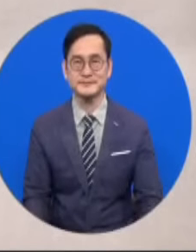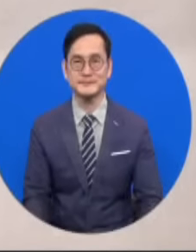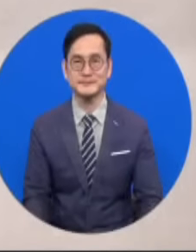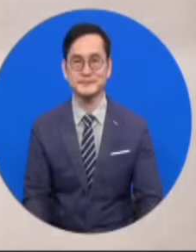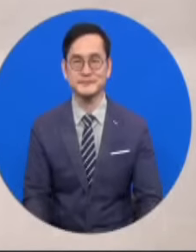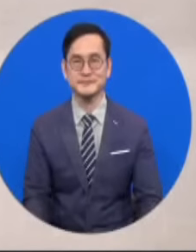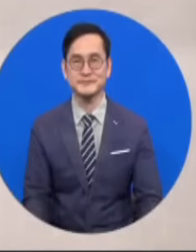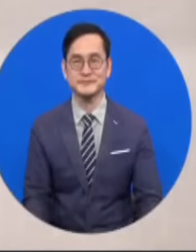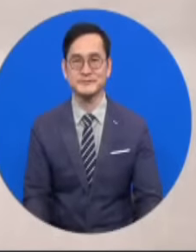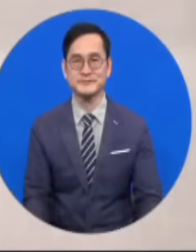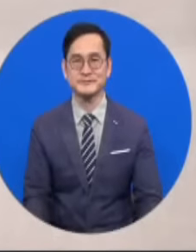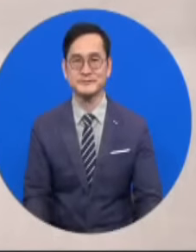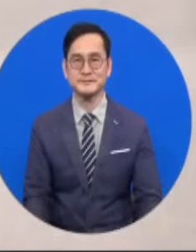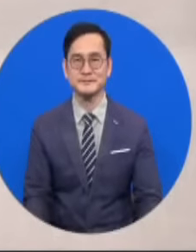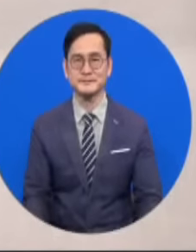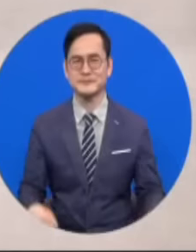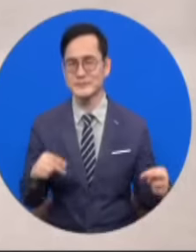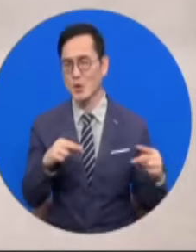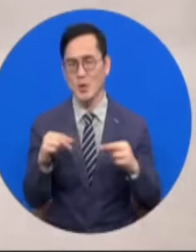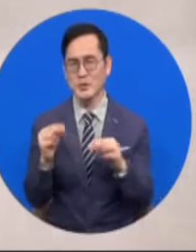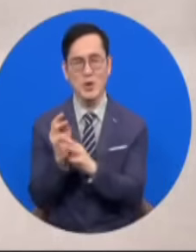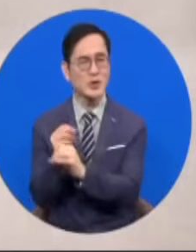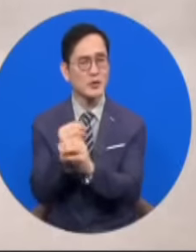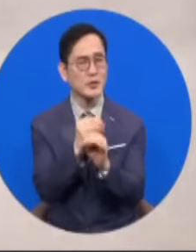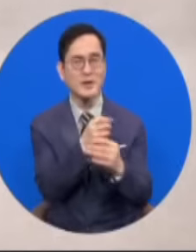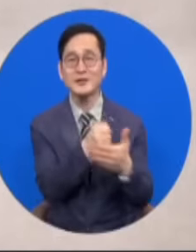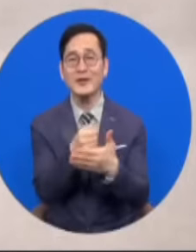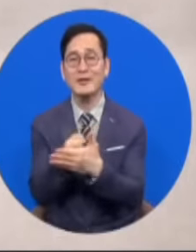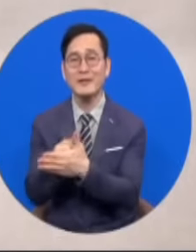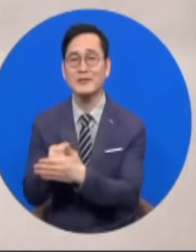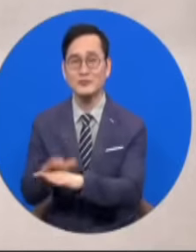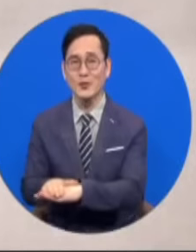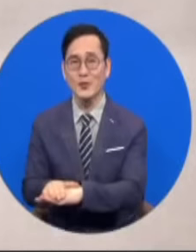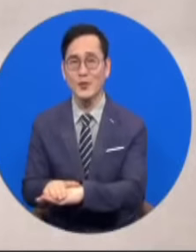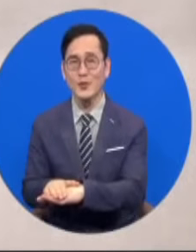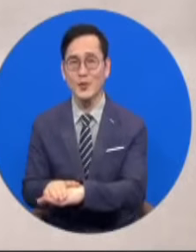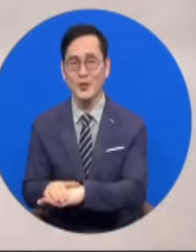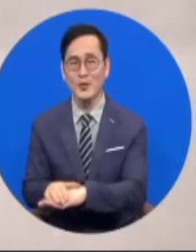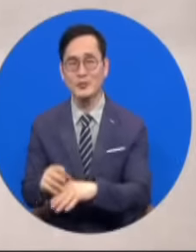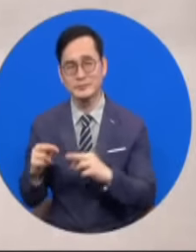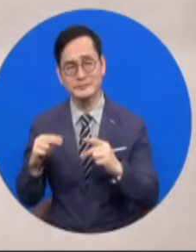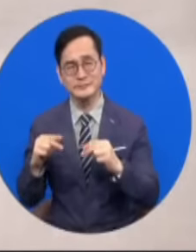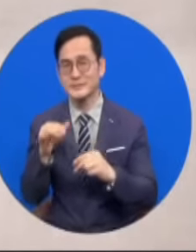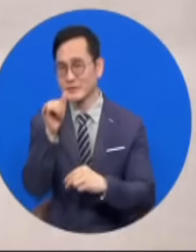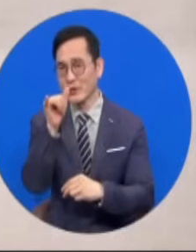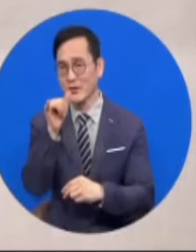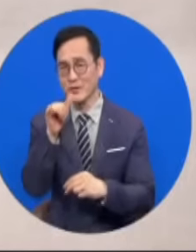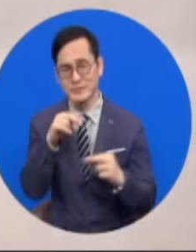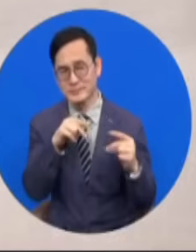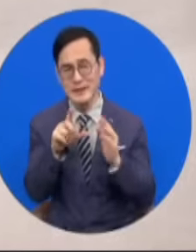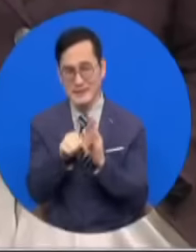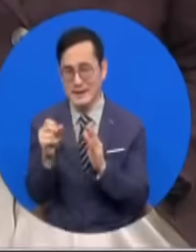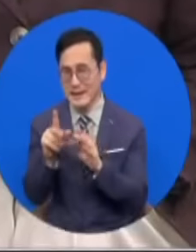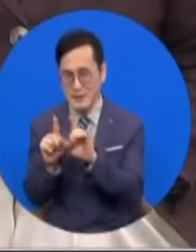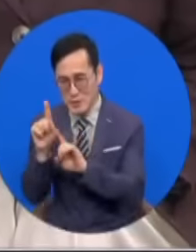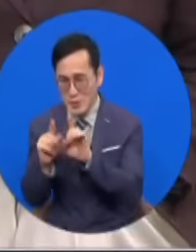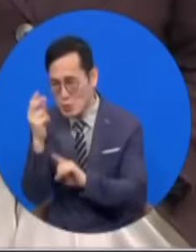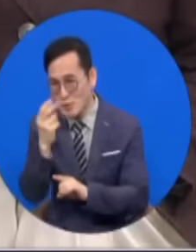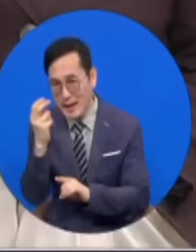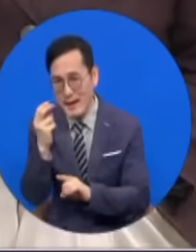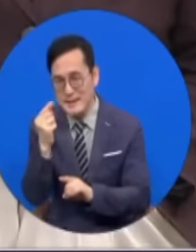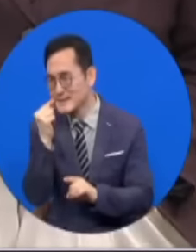이제 TV 토론회가 아마 이미 다 날짜 정해주고 예정이 돼 있을 거예요 그게 몇 차례 거듭되고 나서 또 그때마다 여론 조사가 진행이 될